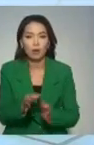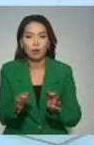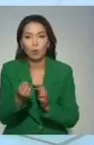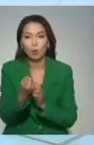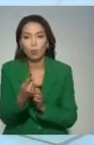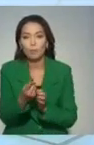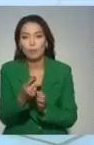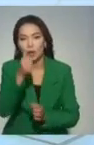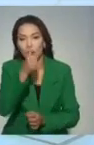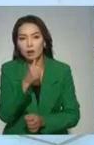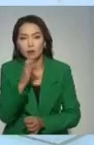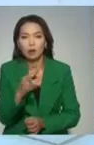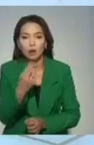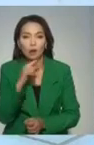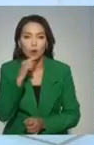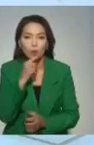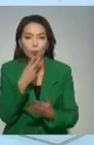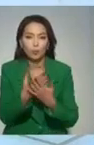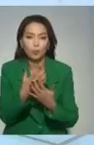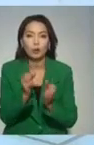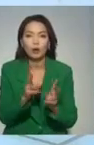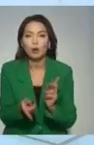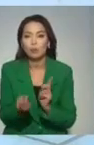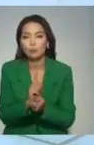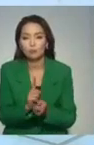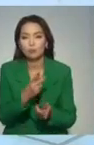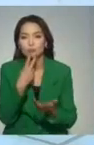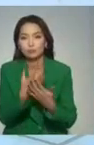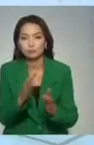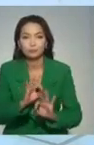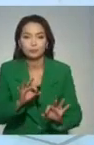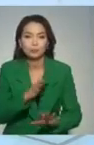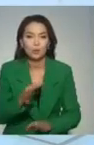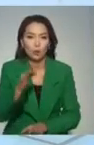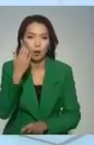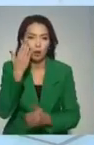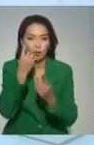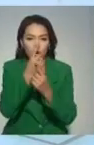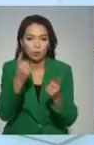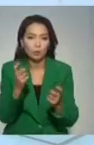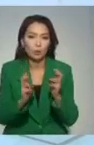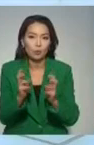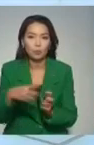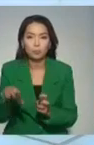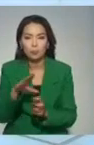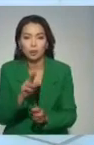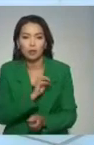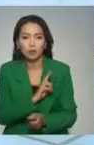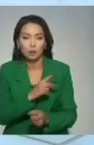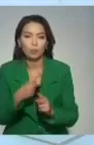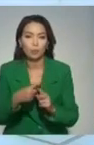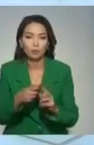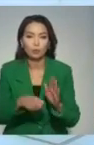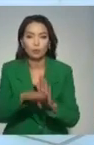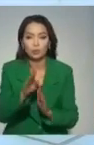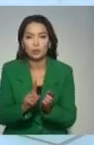айындағы әлеуметтік экономикалық көрсеткіші қалай өзгергенін баяндады. Облыс әкімінің мәліметінше өнеркәсіптің барлық саласында оң өзгеріс